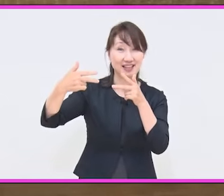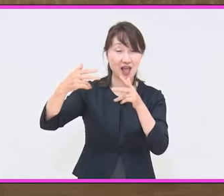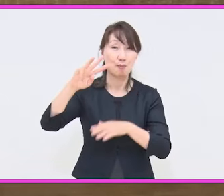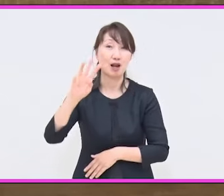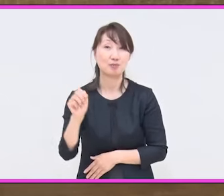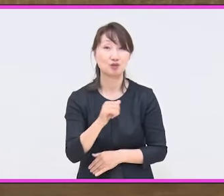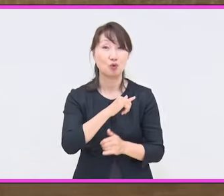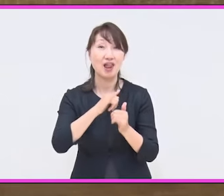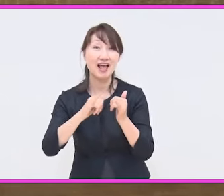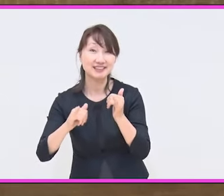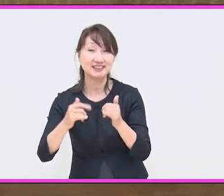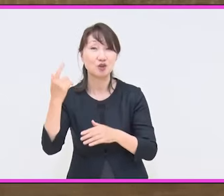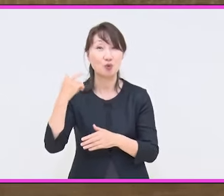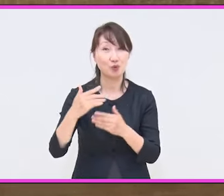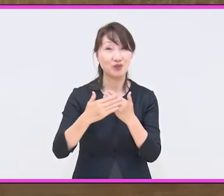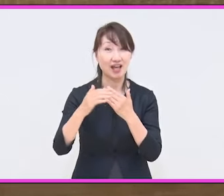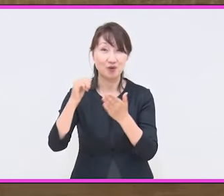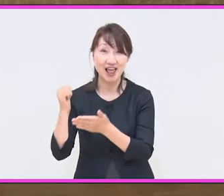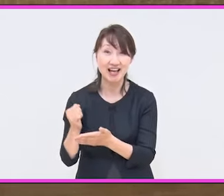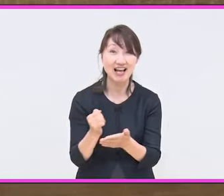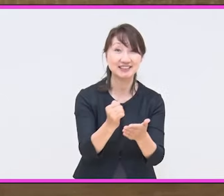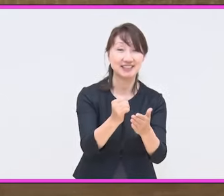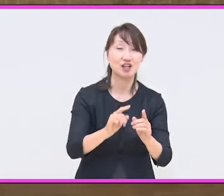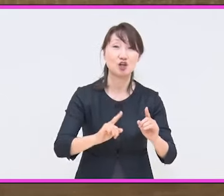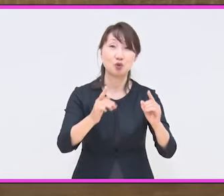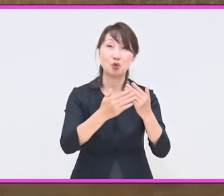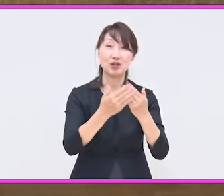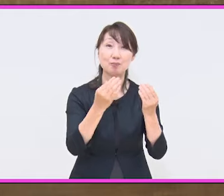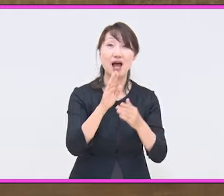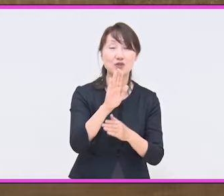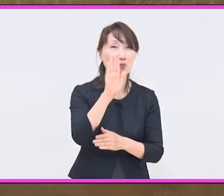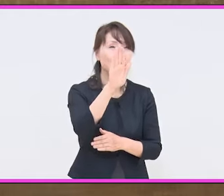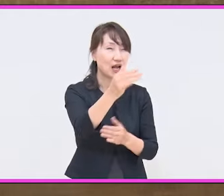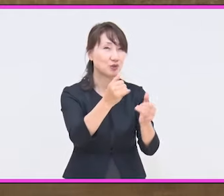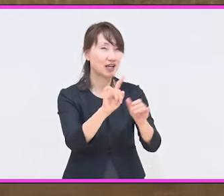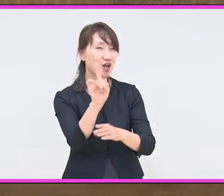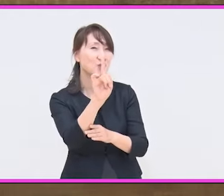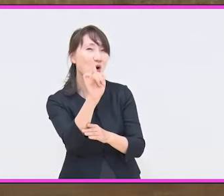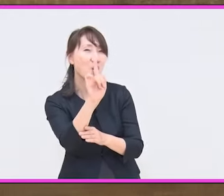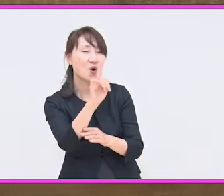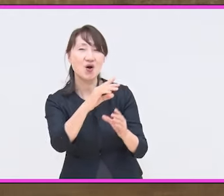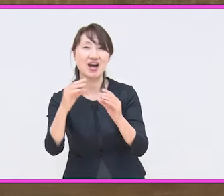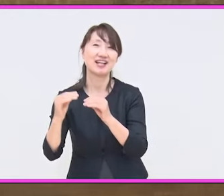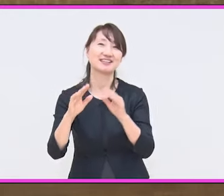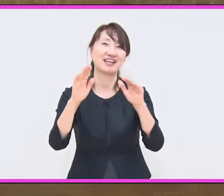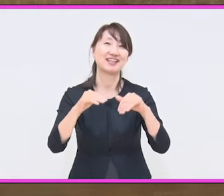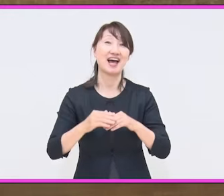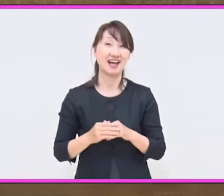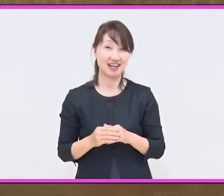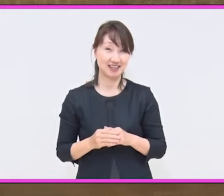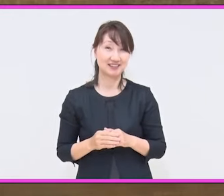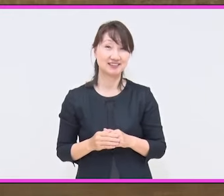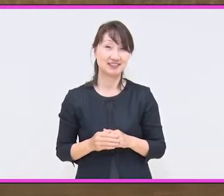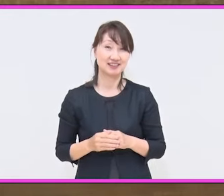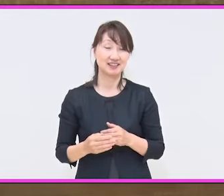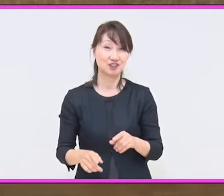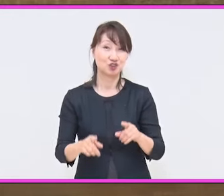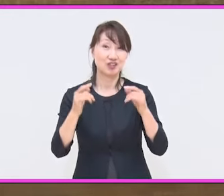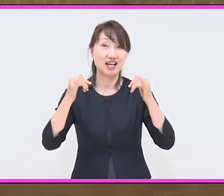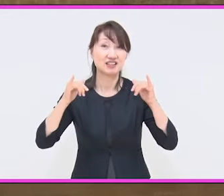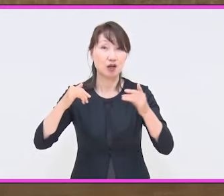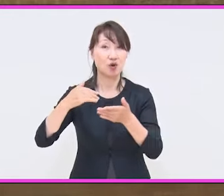ックの歴史、ロンドン大会のレガシー、そして東京大会後の未来の社会について皆さんで話し合いました。出演者の